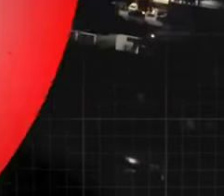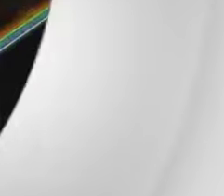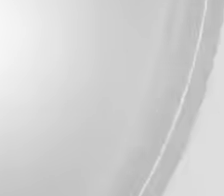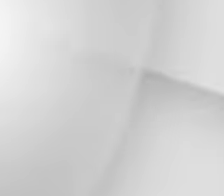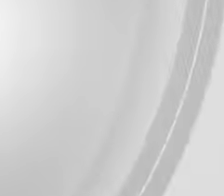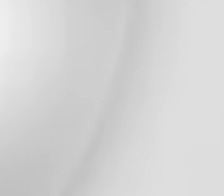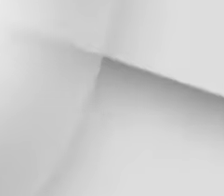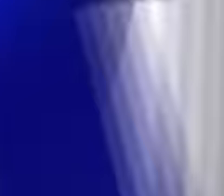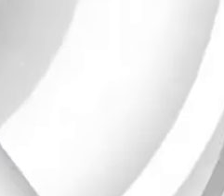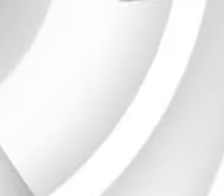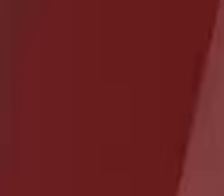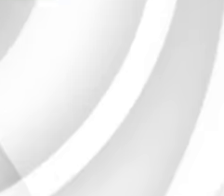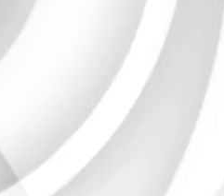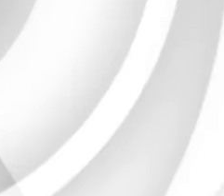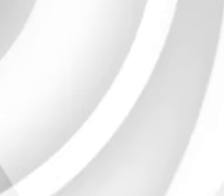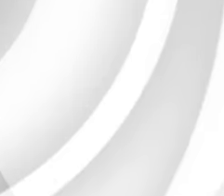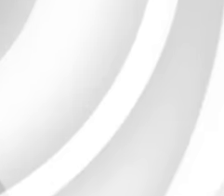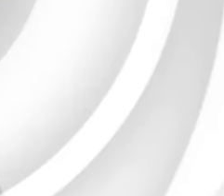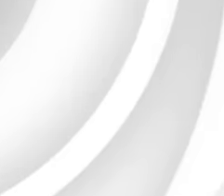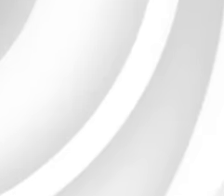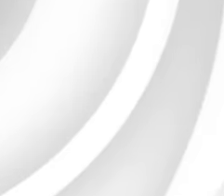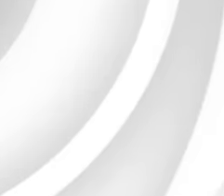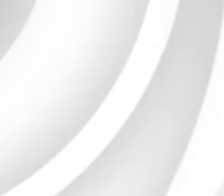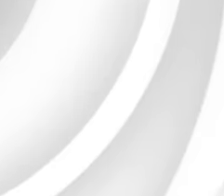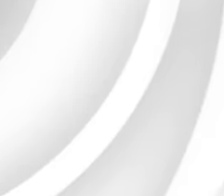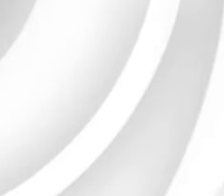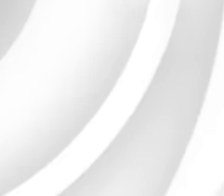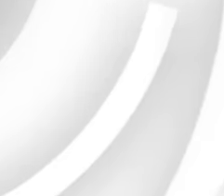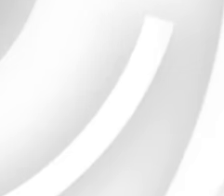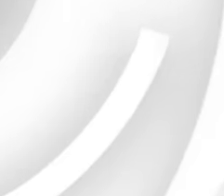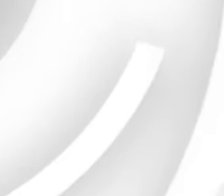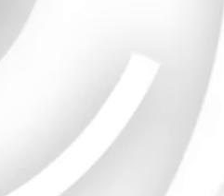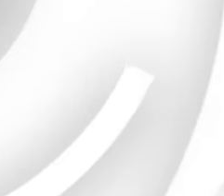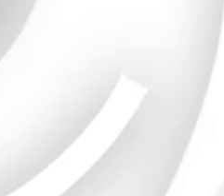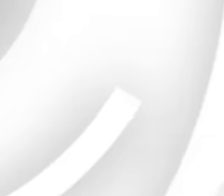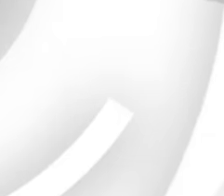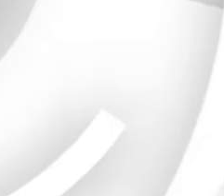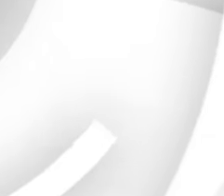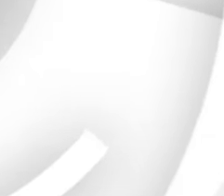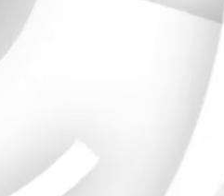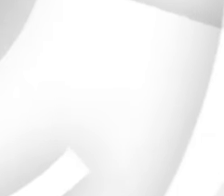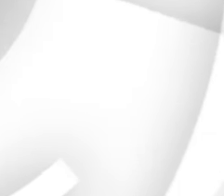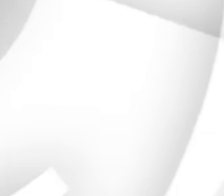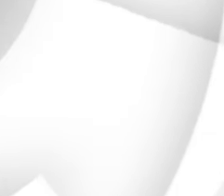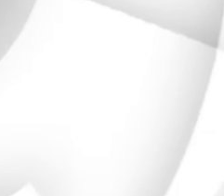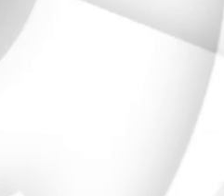Manila. Ito ang TV Patrol.